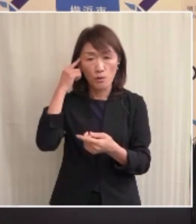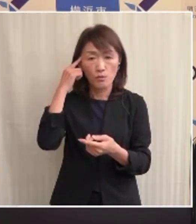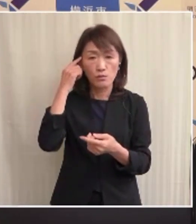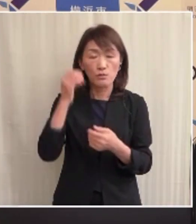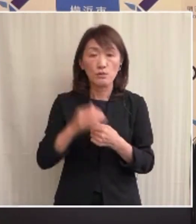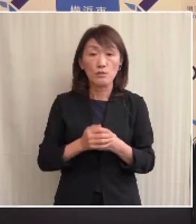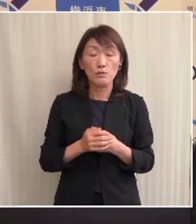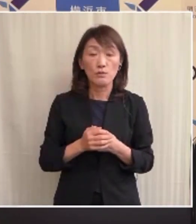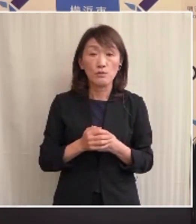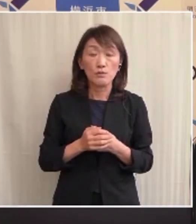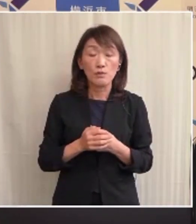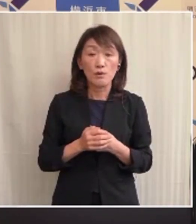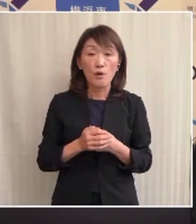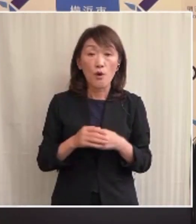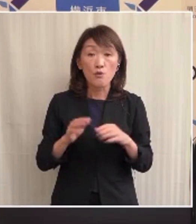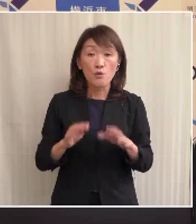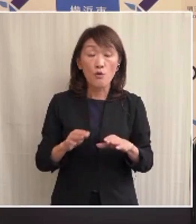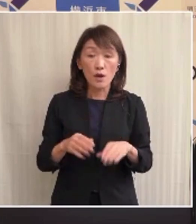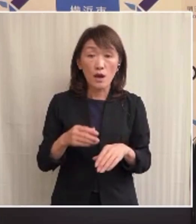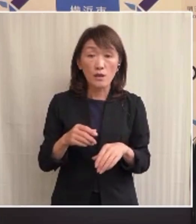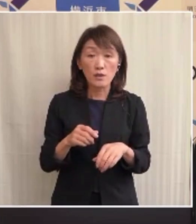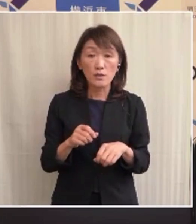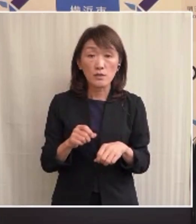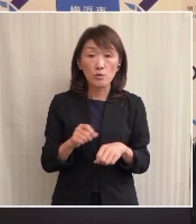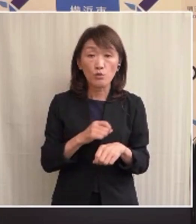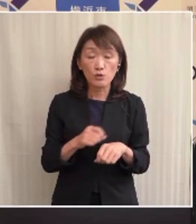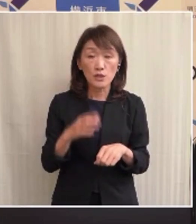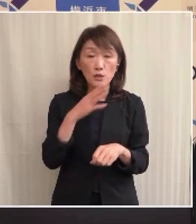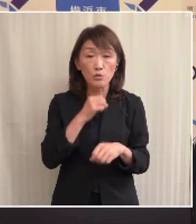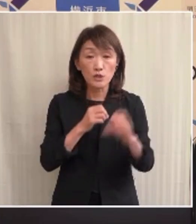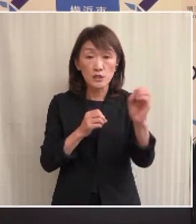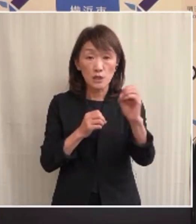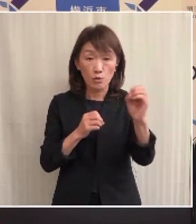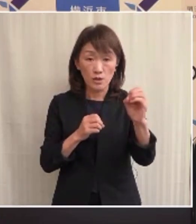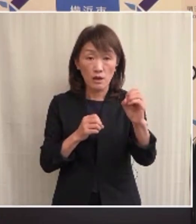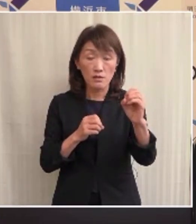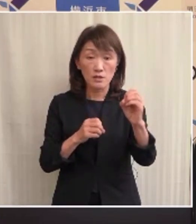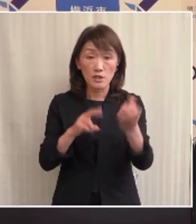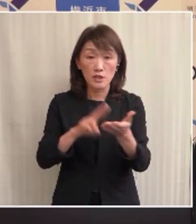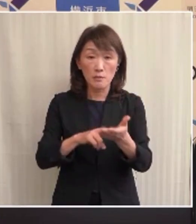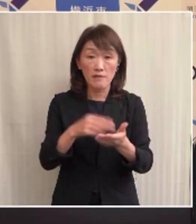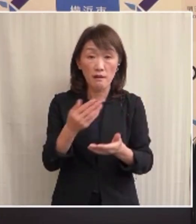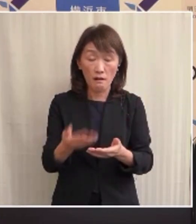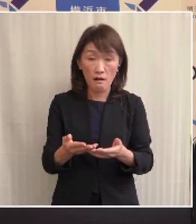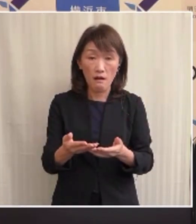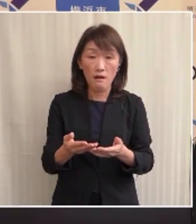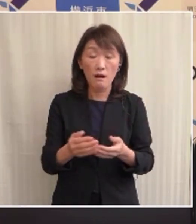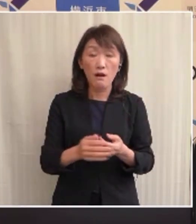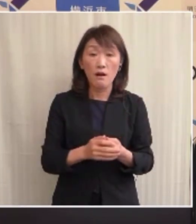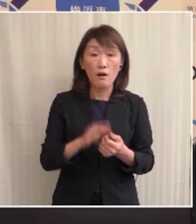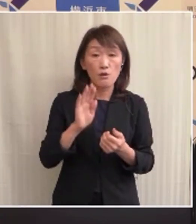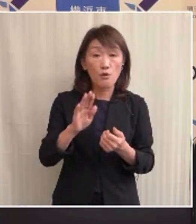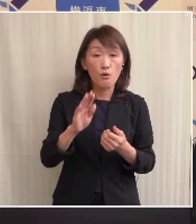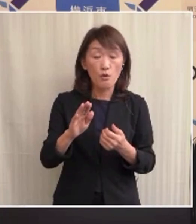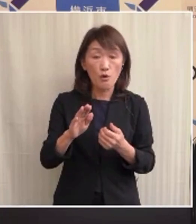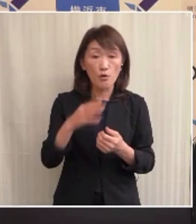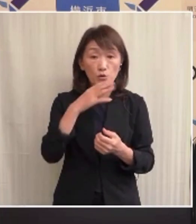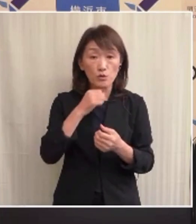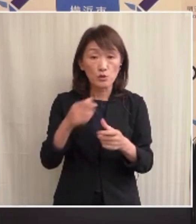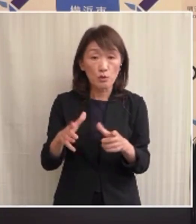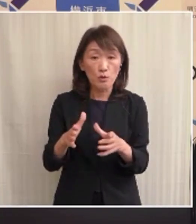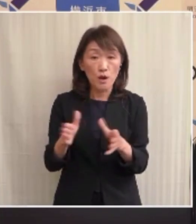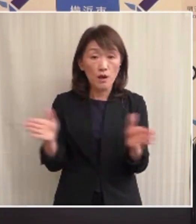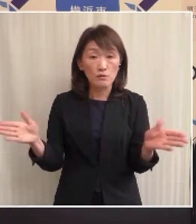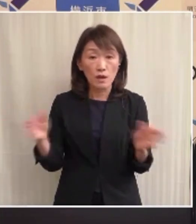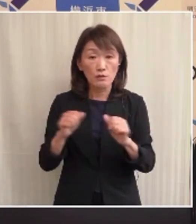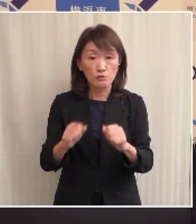なぜこの今回でこの0歳児に限定したのかっていうのと、今後拡大する可能性があるのかっていう、